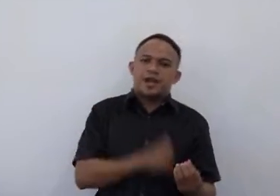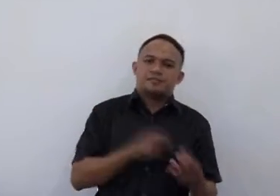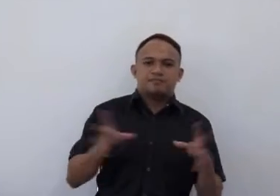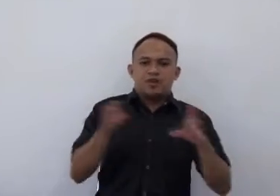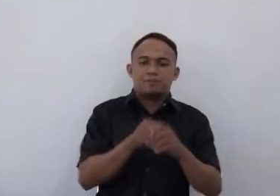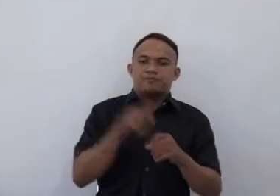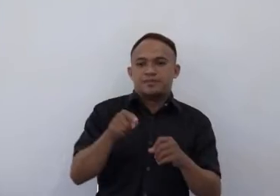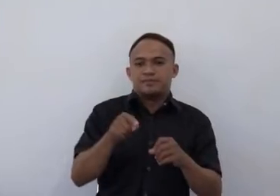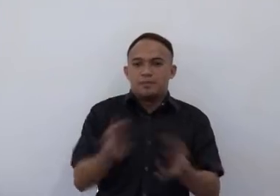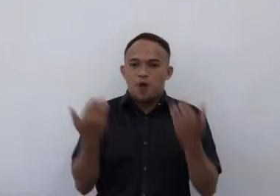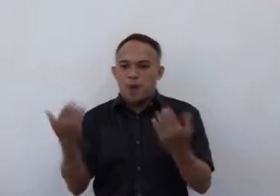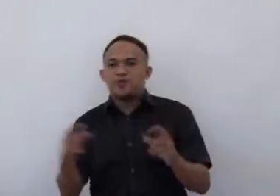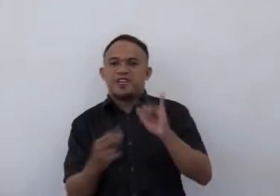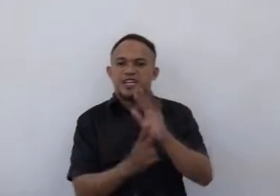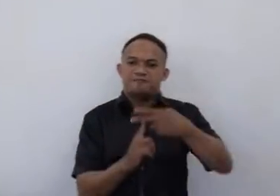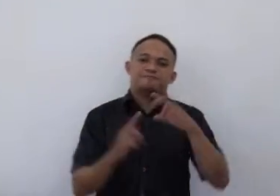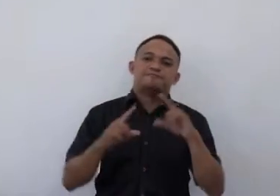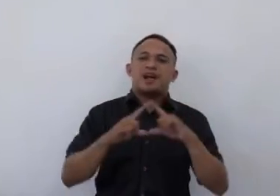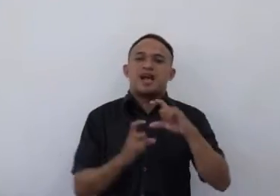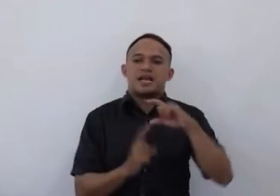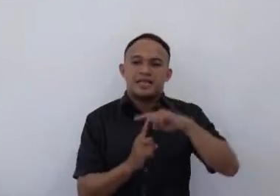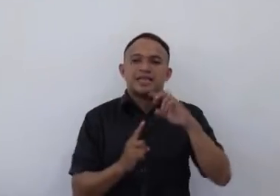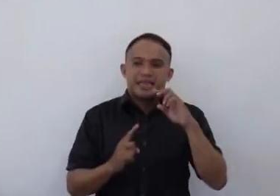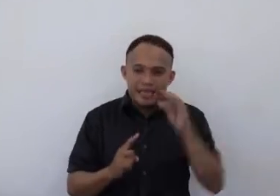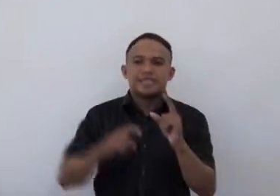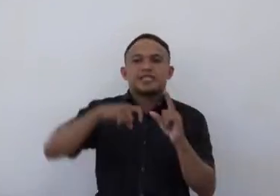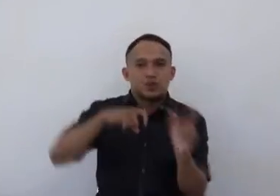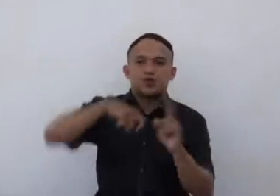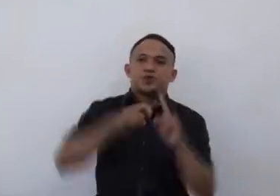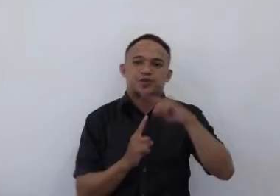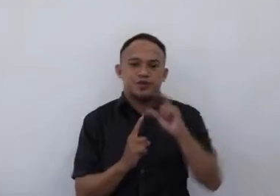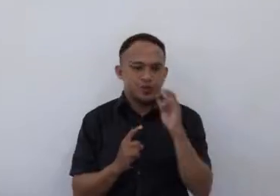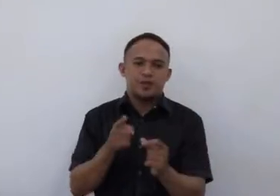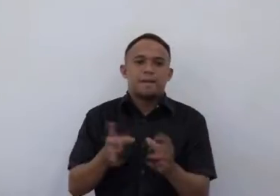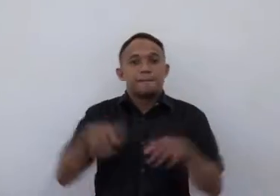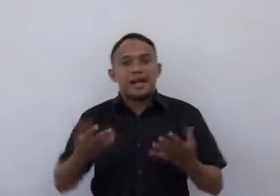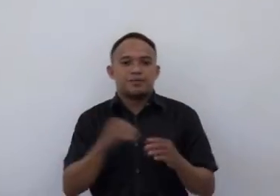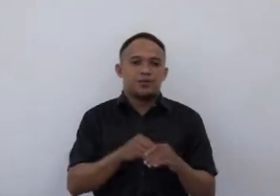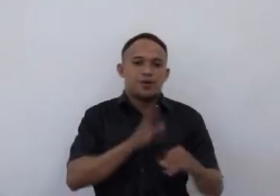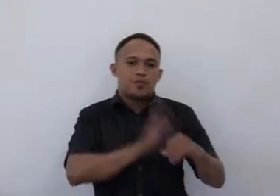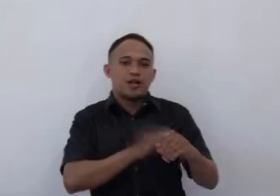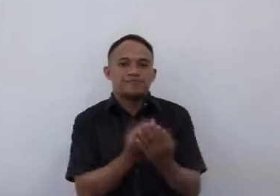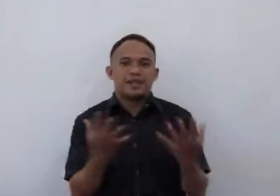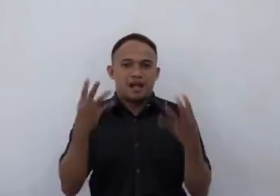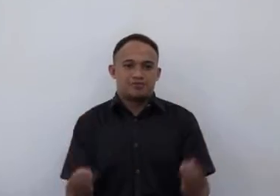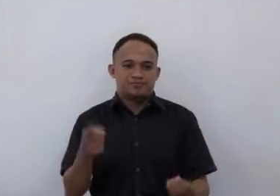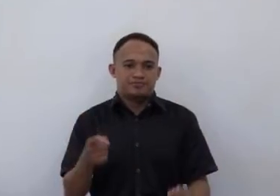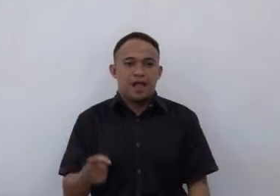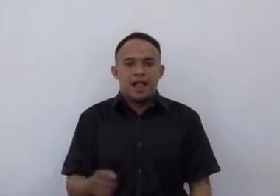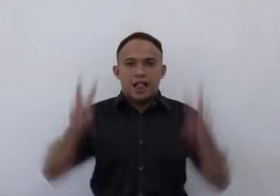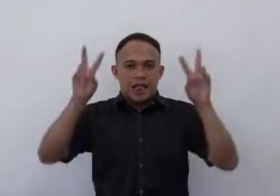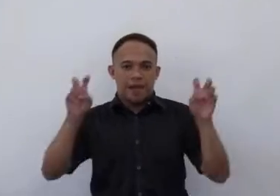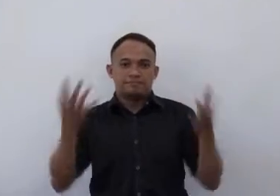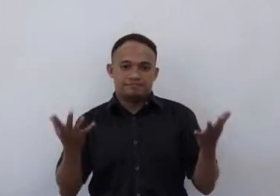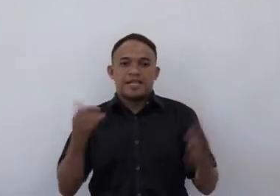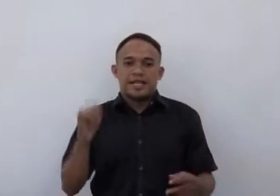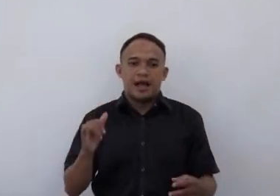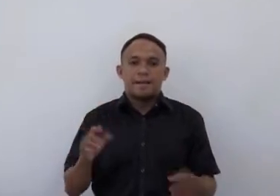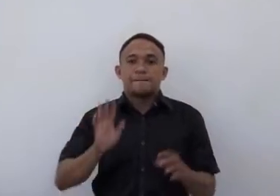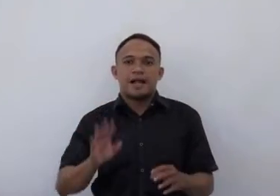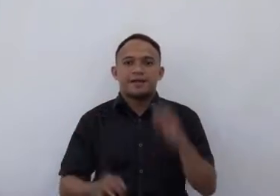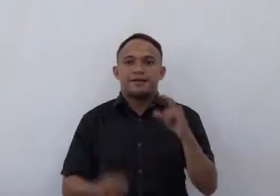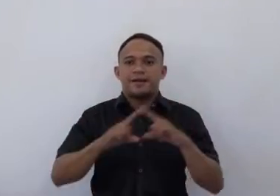dan ekonomi masyarakat desa, baik melalui program pembangunan infrastruktur maupun pemberdayaan masyarakat